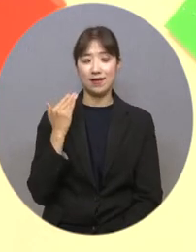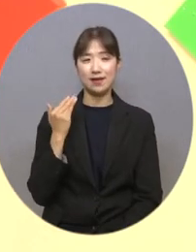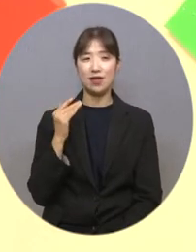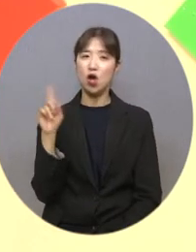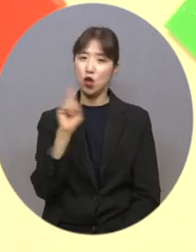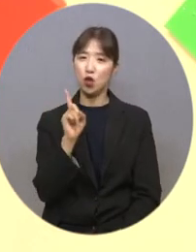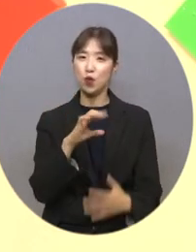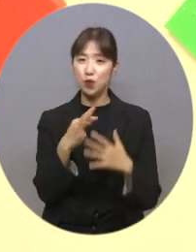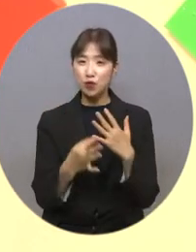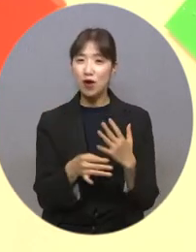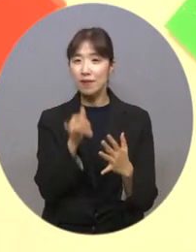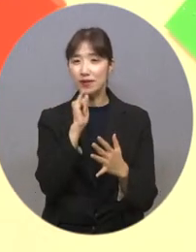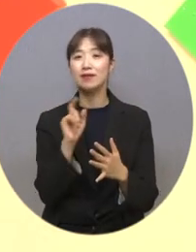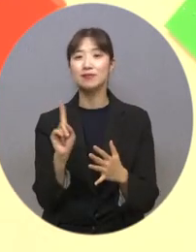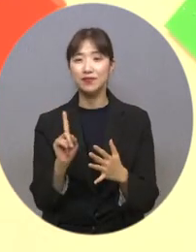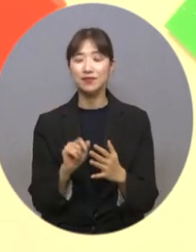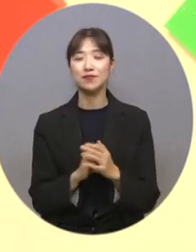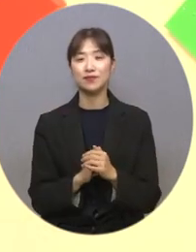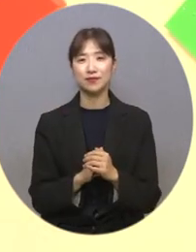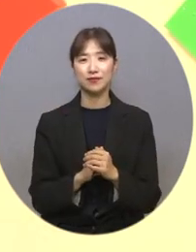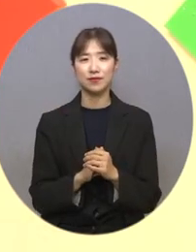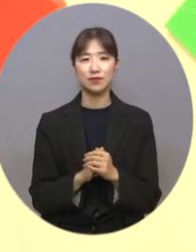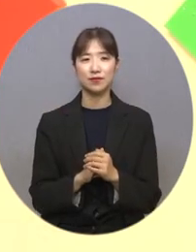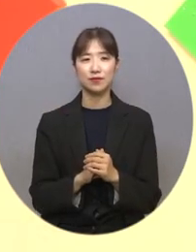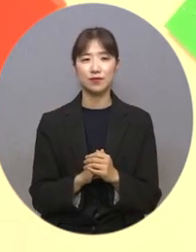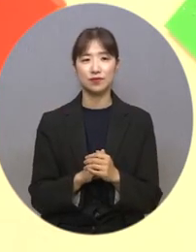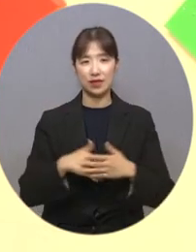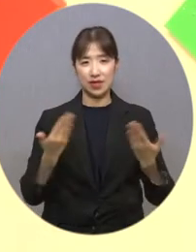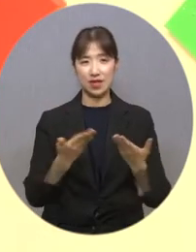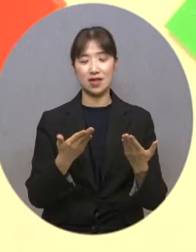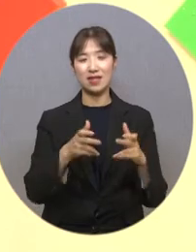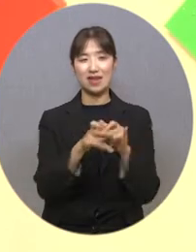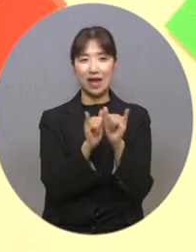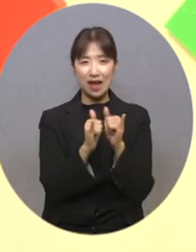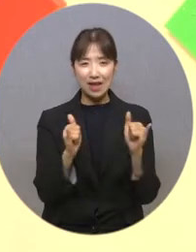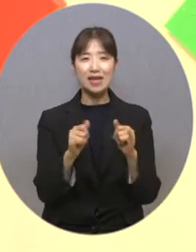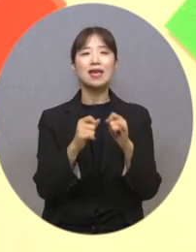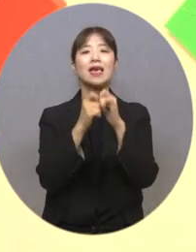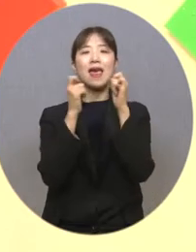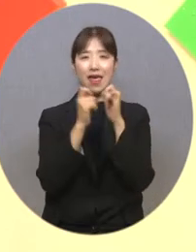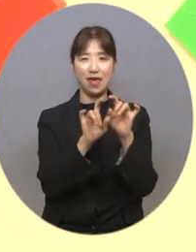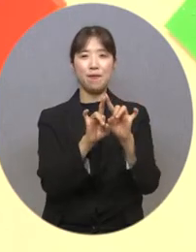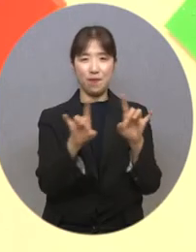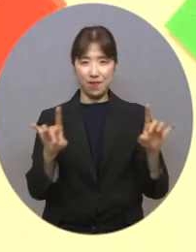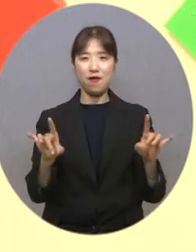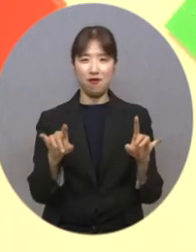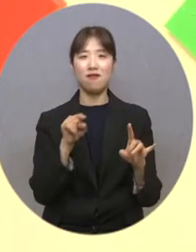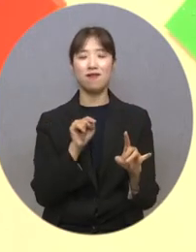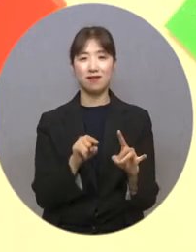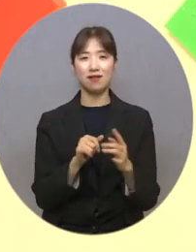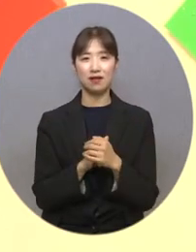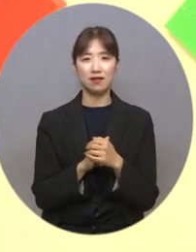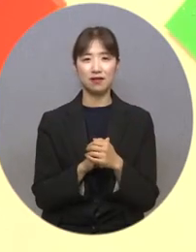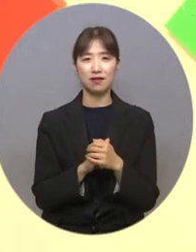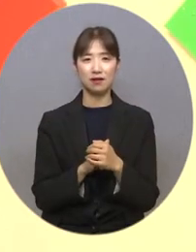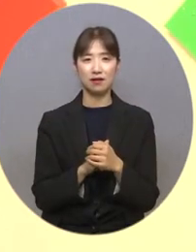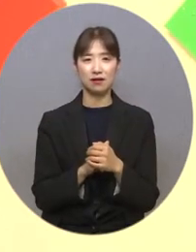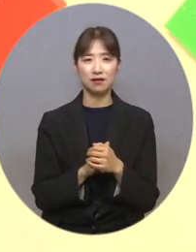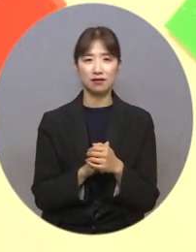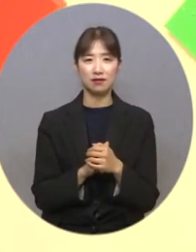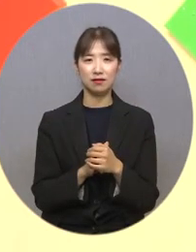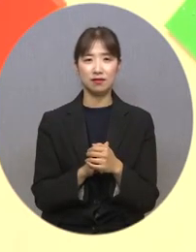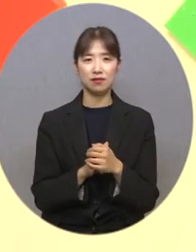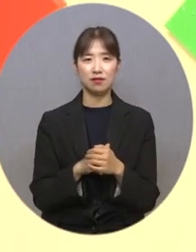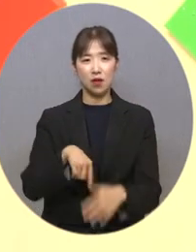어떤 프로그램을 이렇게 했냐면요. 이제 근로장애인들의 개별 프로그램들이죠. 네. 그래서 그런 부분들을